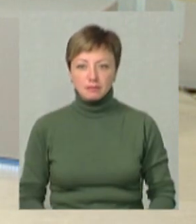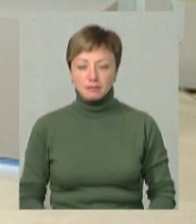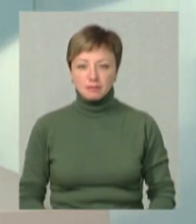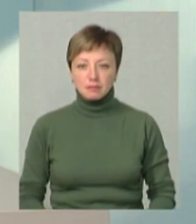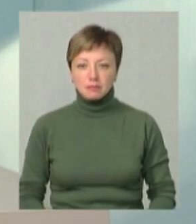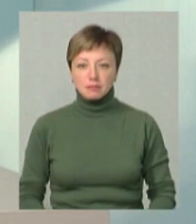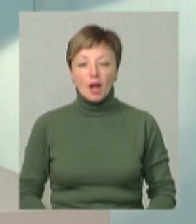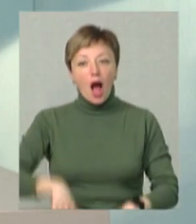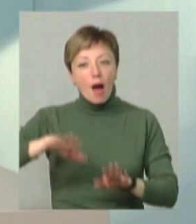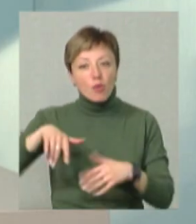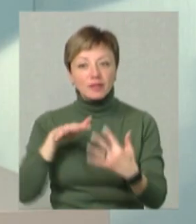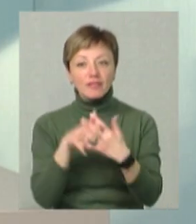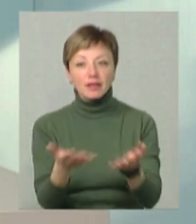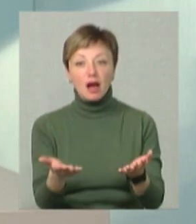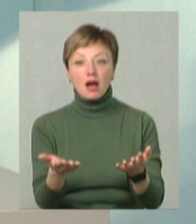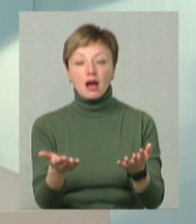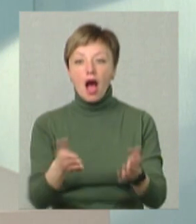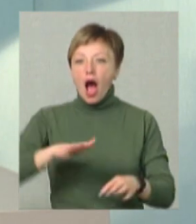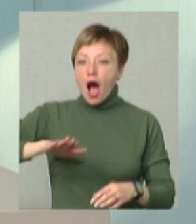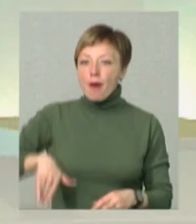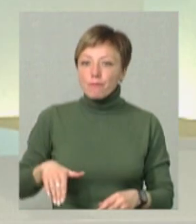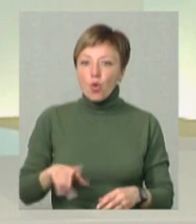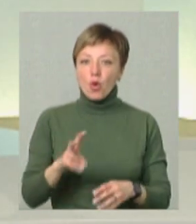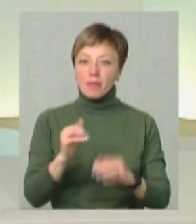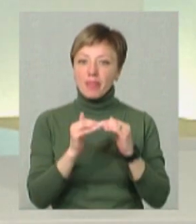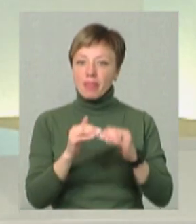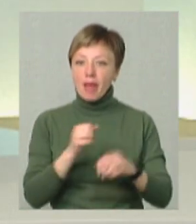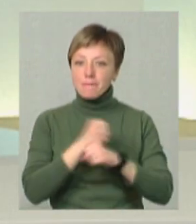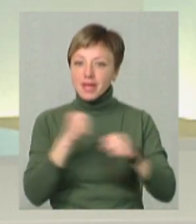Потім війна. А потім війна. А потім на міні-поля